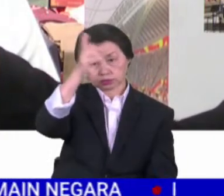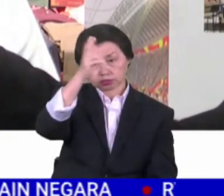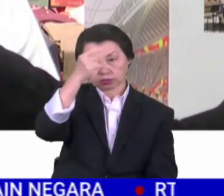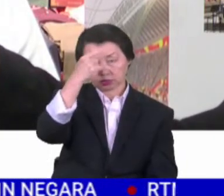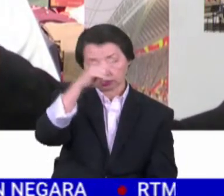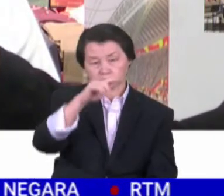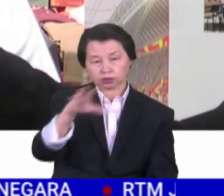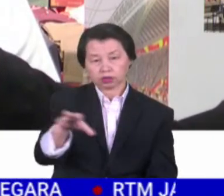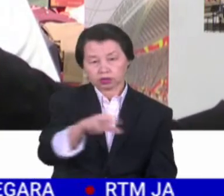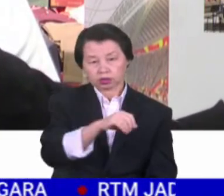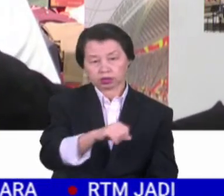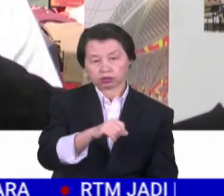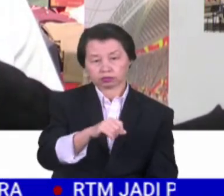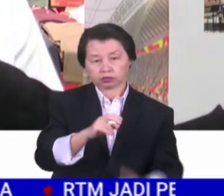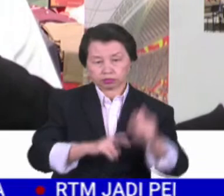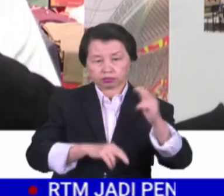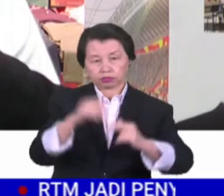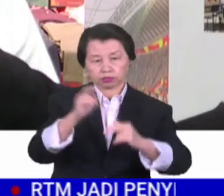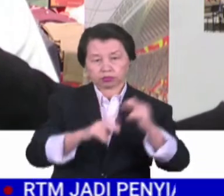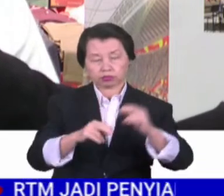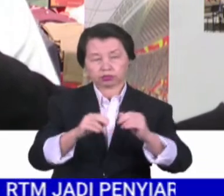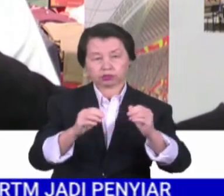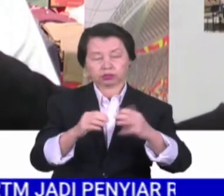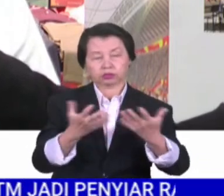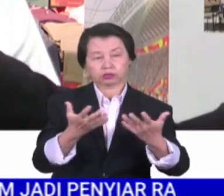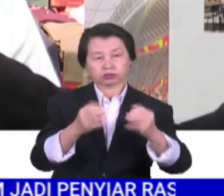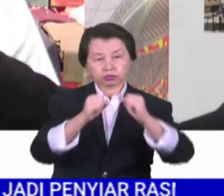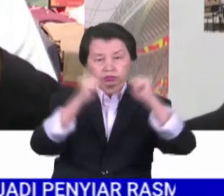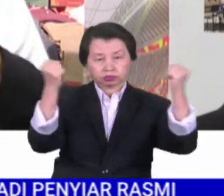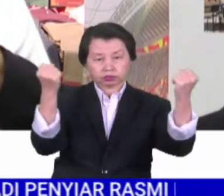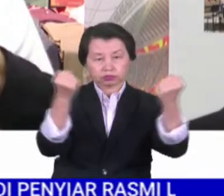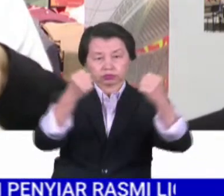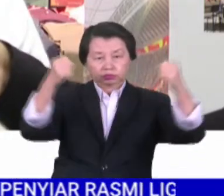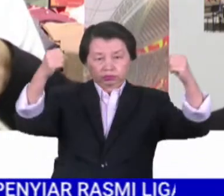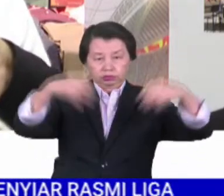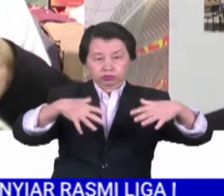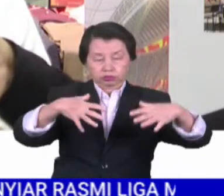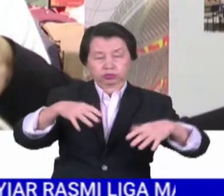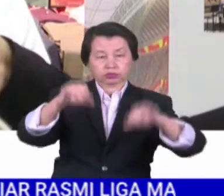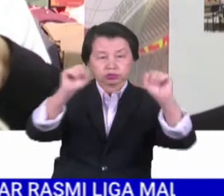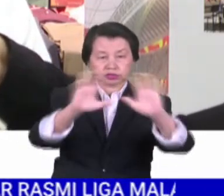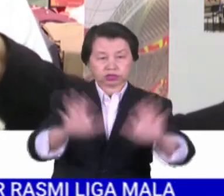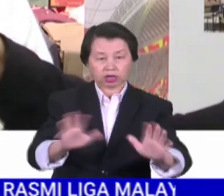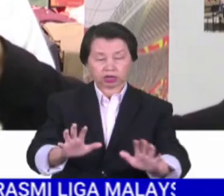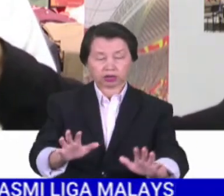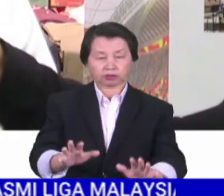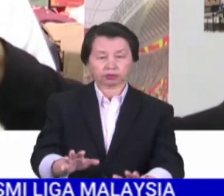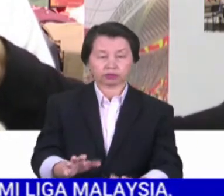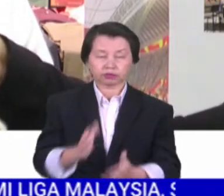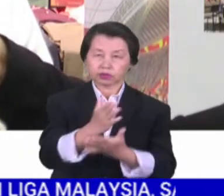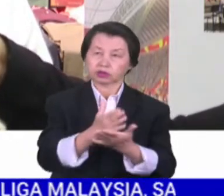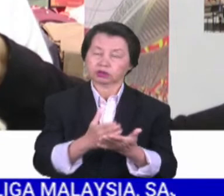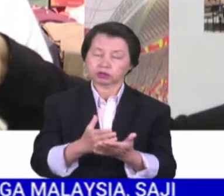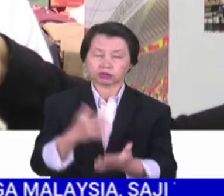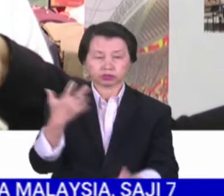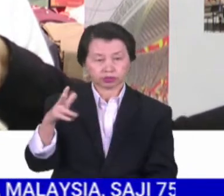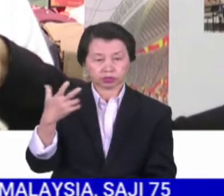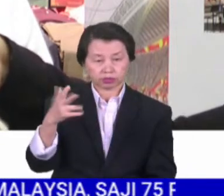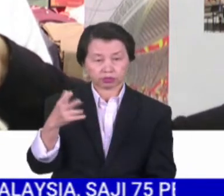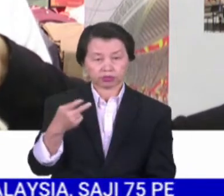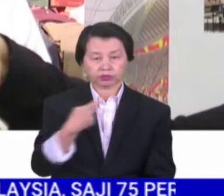untuk mengadakan pembangunan kompleks sukan Shah Alam ni di Seksyen 13 Shah Alam. So kita